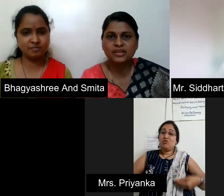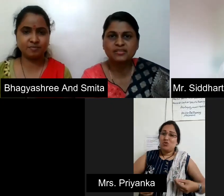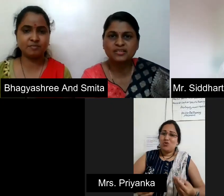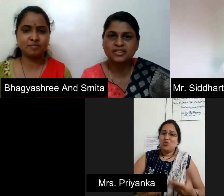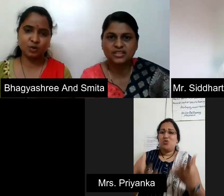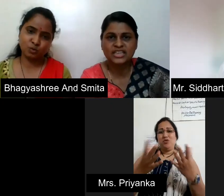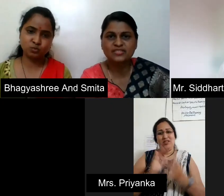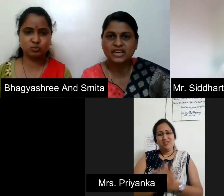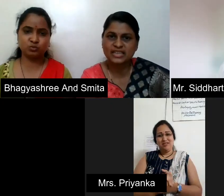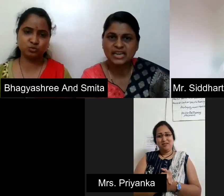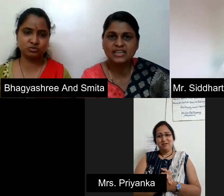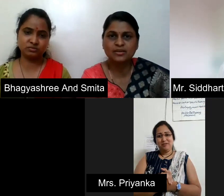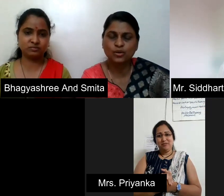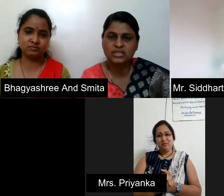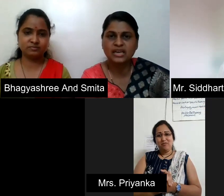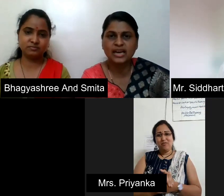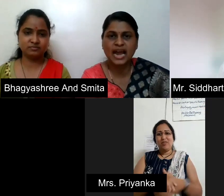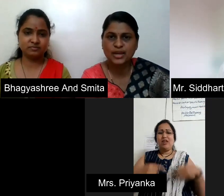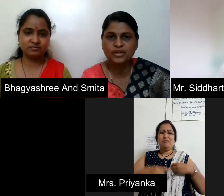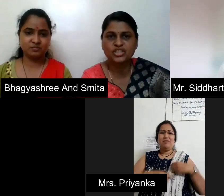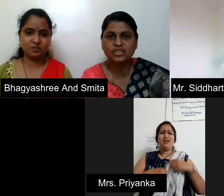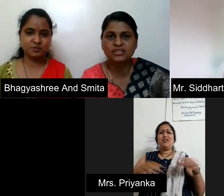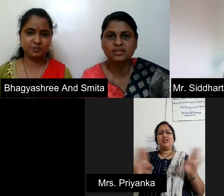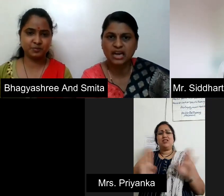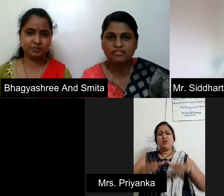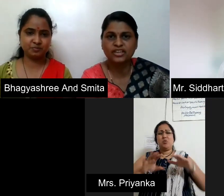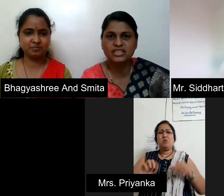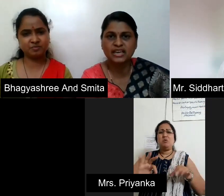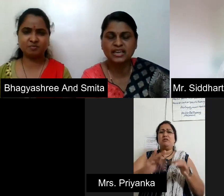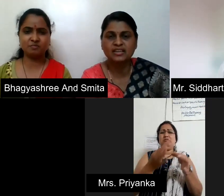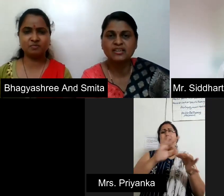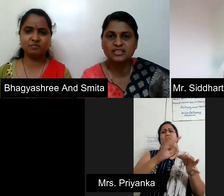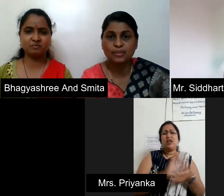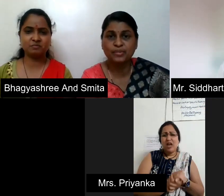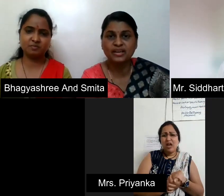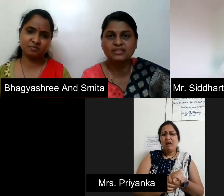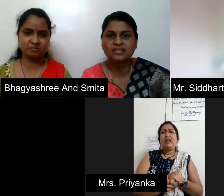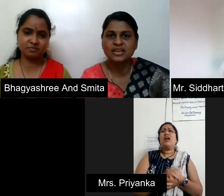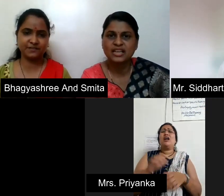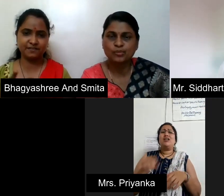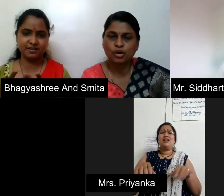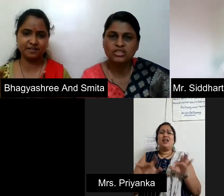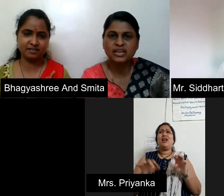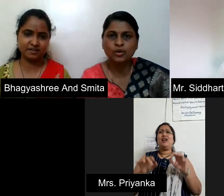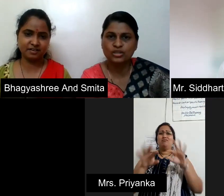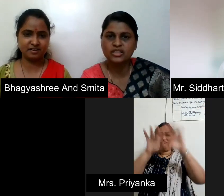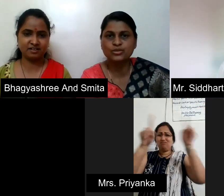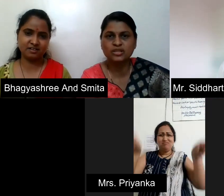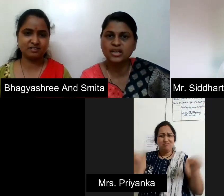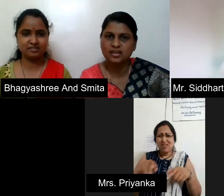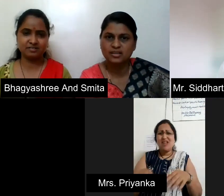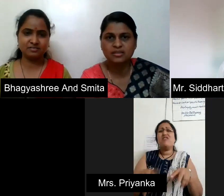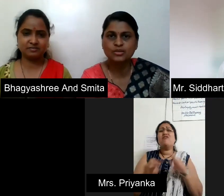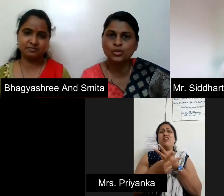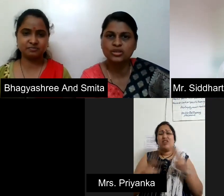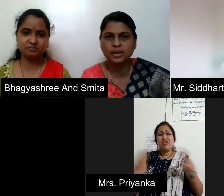बाद में ड्रेस वगैरह डिजाइनिंग कोर्स लगाए, एनिमेशन, ग्राफिक डिजाइनिंग, टाइपिंग, ऐसे बहुत सारे कोर्सेस